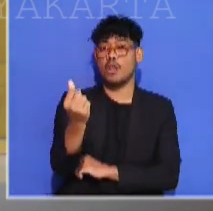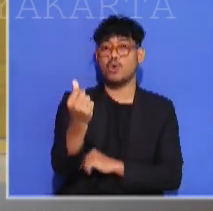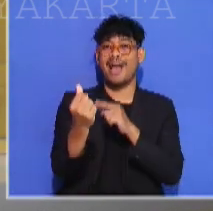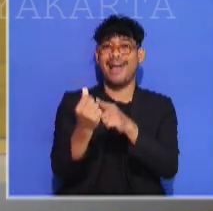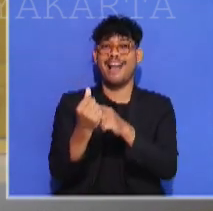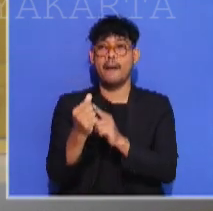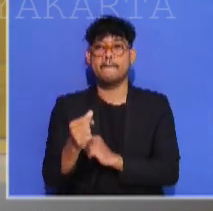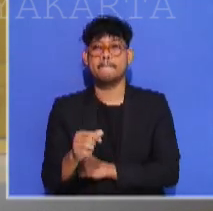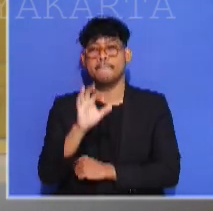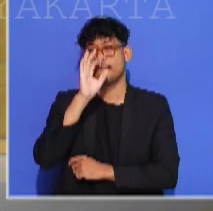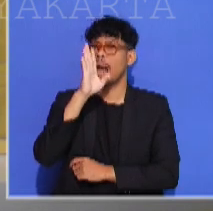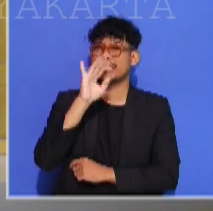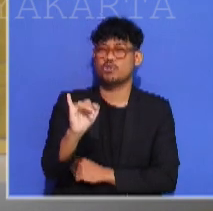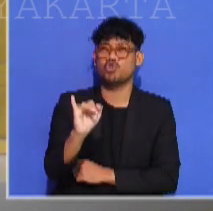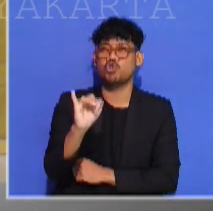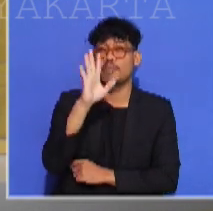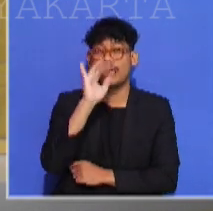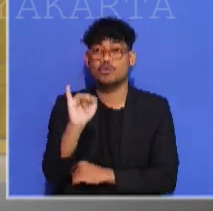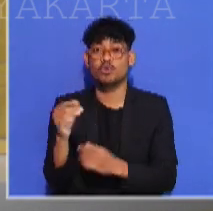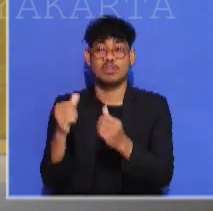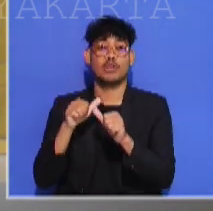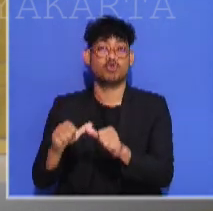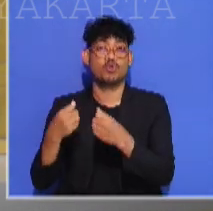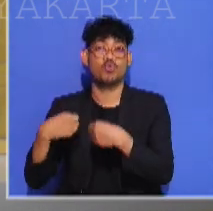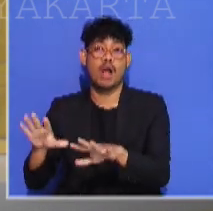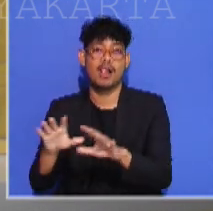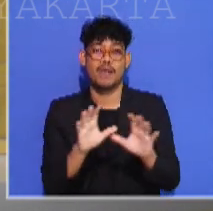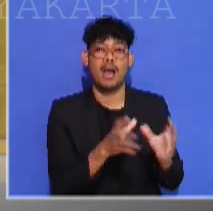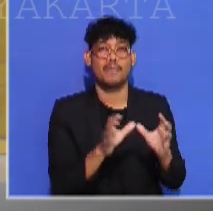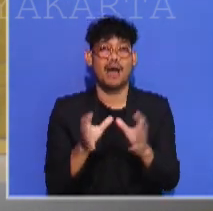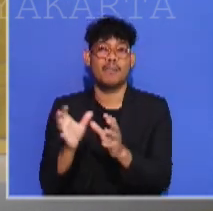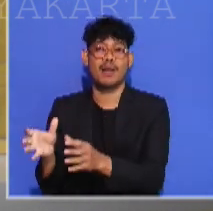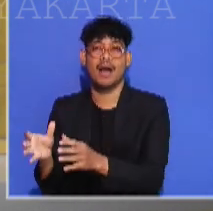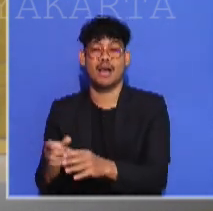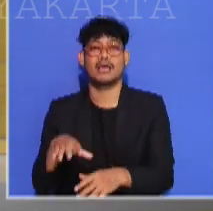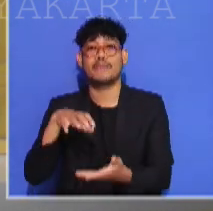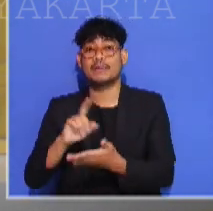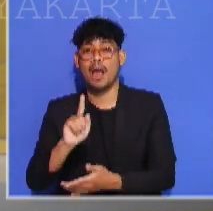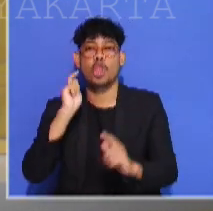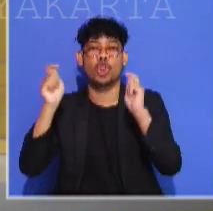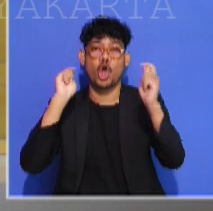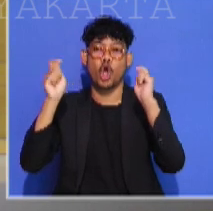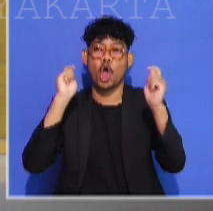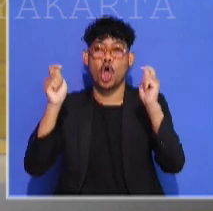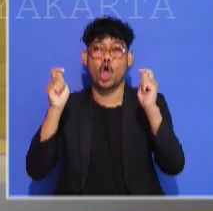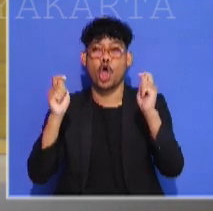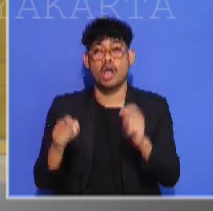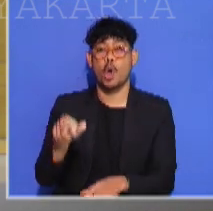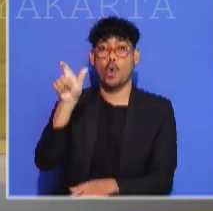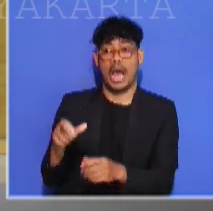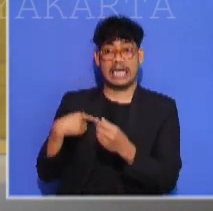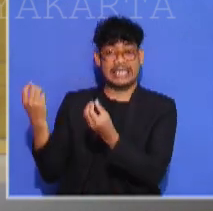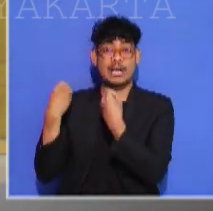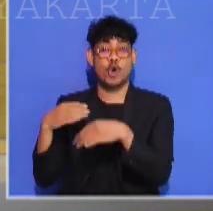bermaksud membelanjakannya dengan membeli barang-barang di toko kelontong. Aksi pemuda tersebut sempat diketahui oleh pemilik toko kelontong, namun